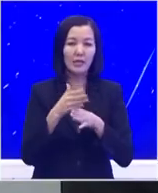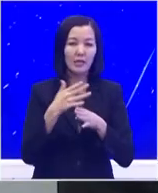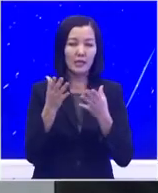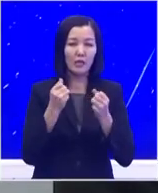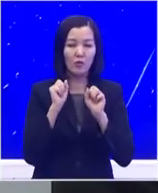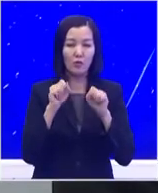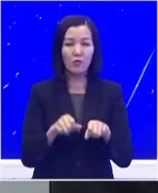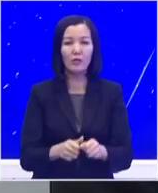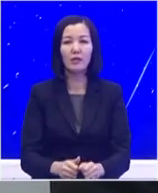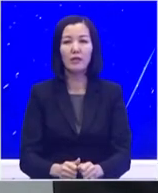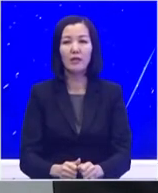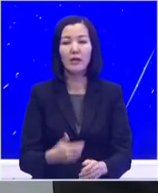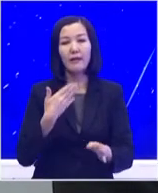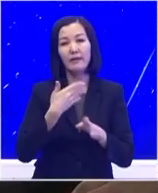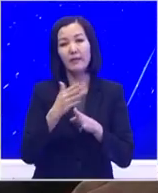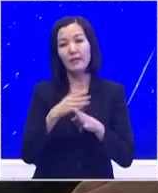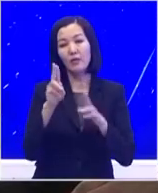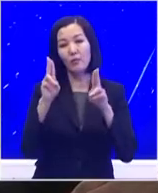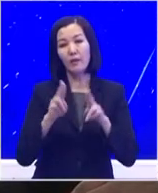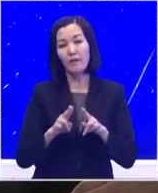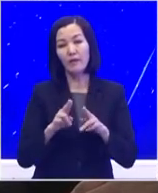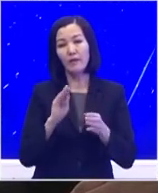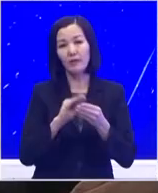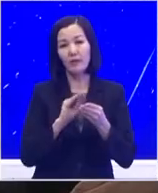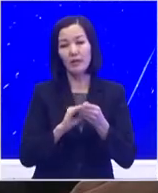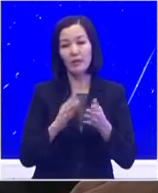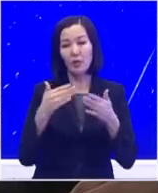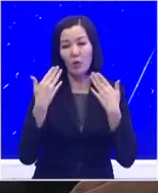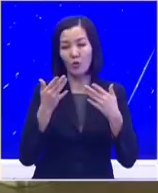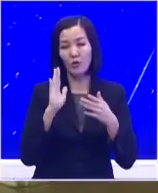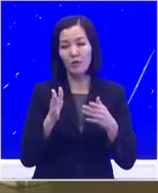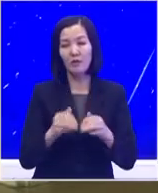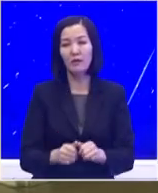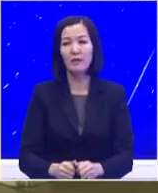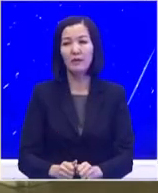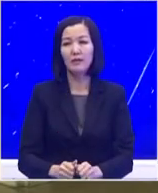несие қарастырылған. Несиелеу шарттары да жылдағыдан жеңілдене түскен.